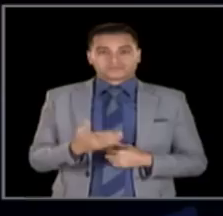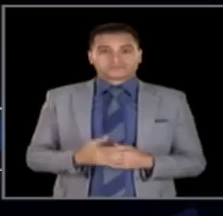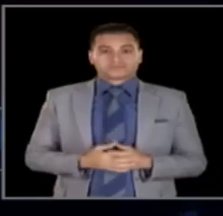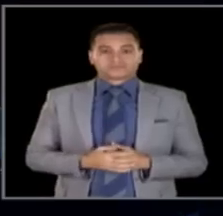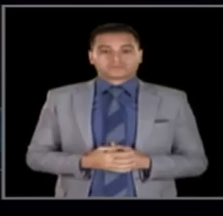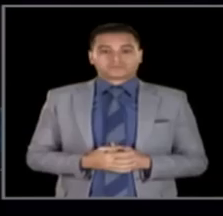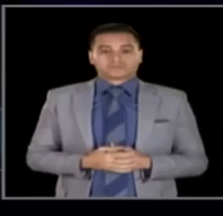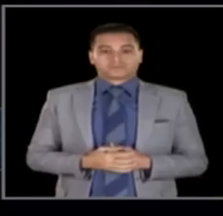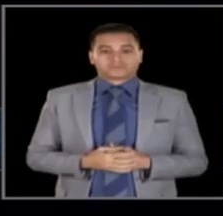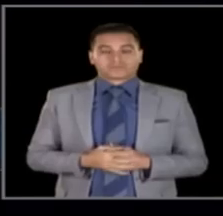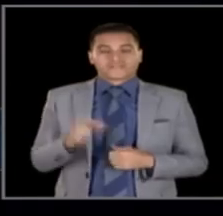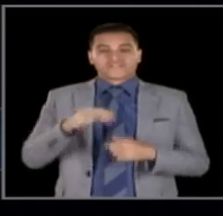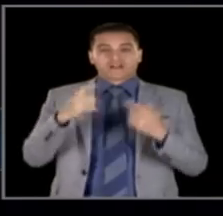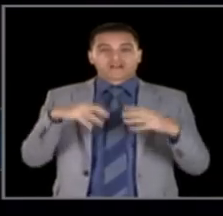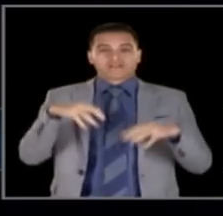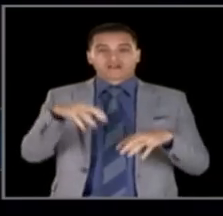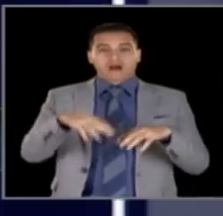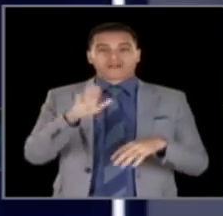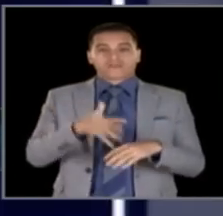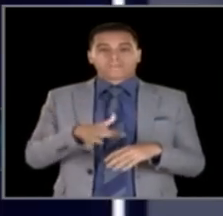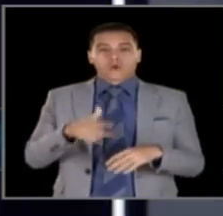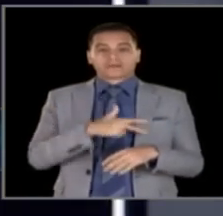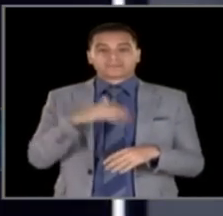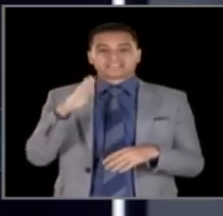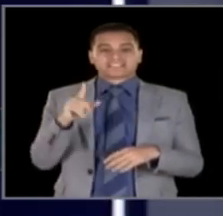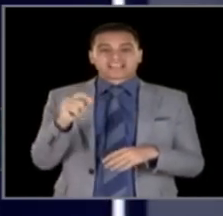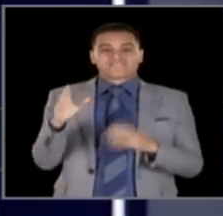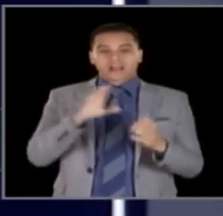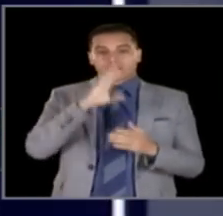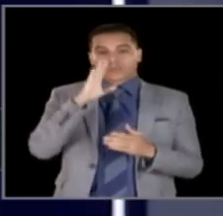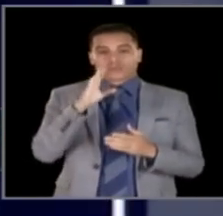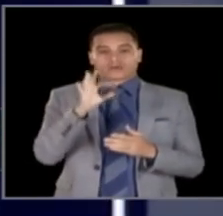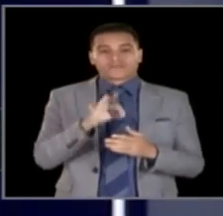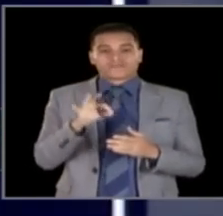كاونتر. في أي قارة تقع بحيرة سيف الملوك؟